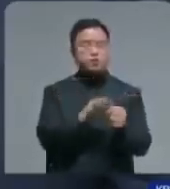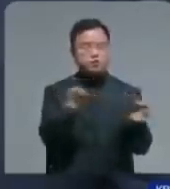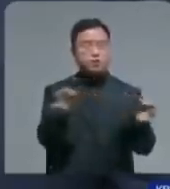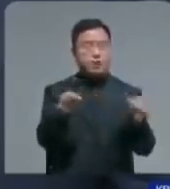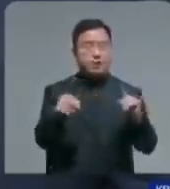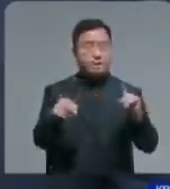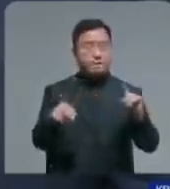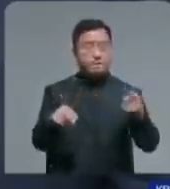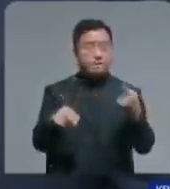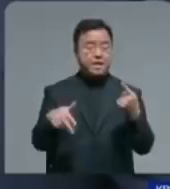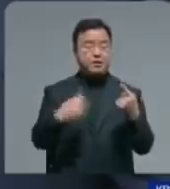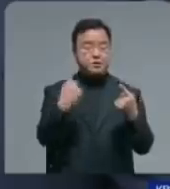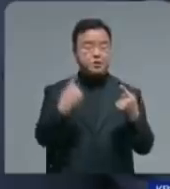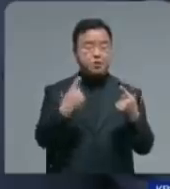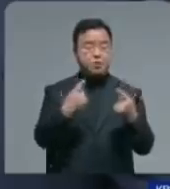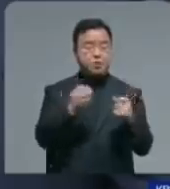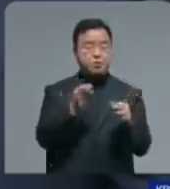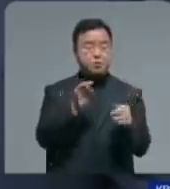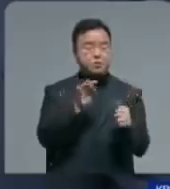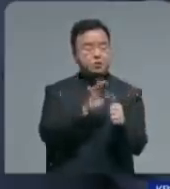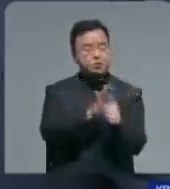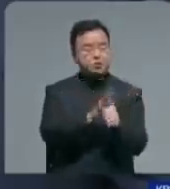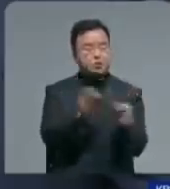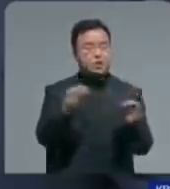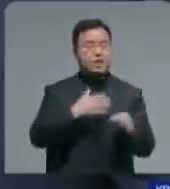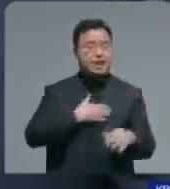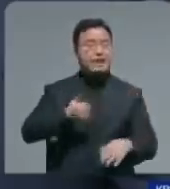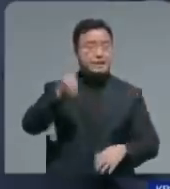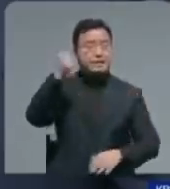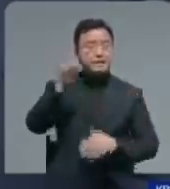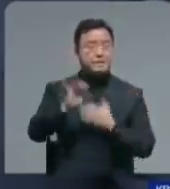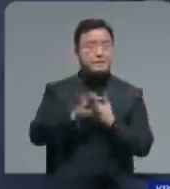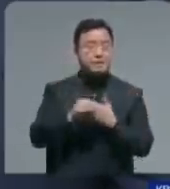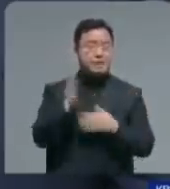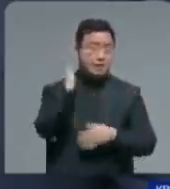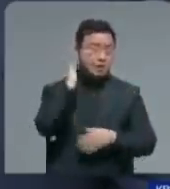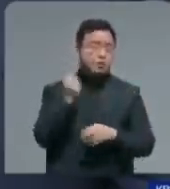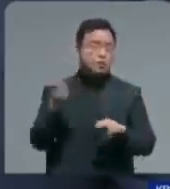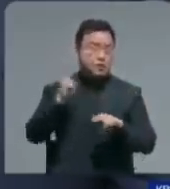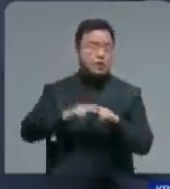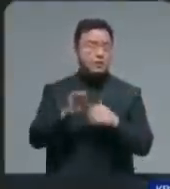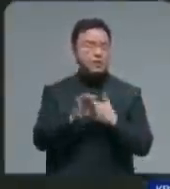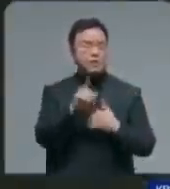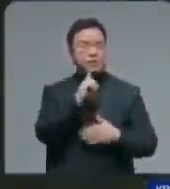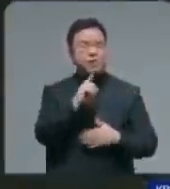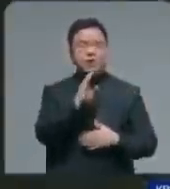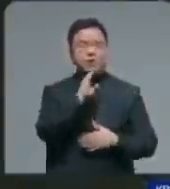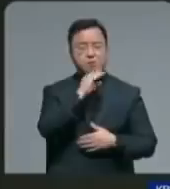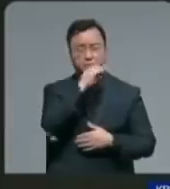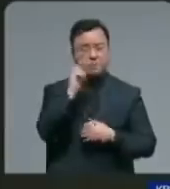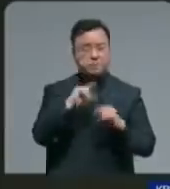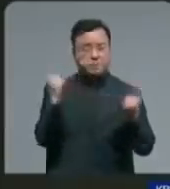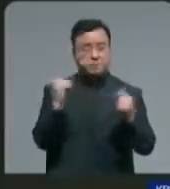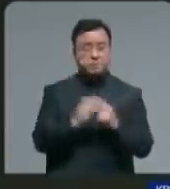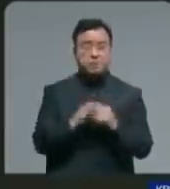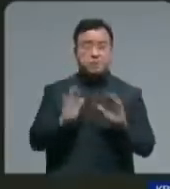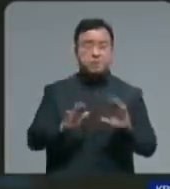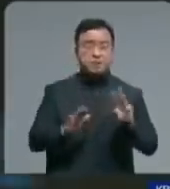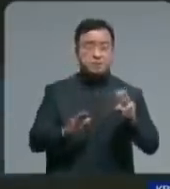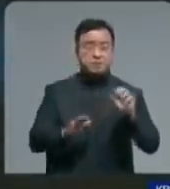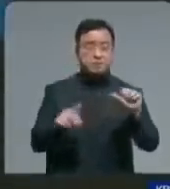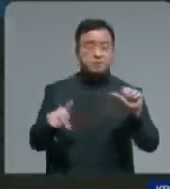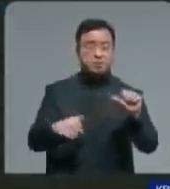지원한다. 단 우리가 이기면. 이런 식 옳지 않다고 보고요. 이번에도 35조 원 추경하자라고 말씀을 하시면서